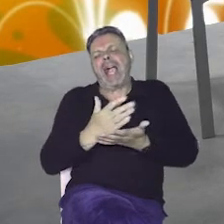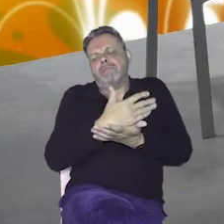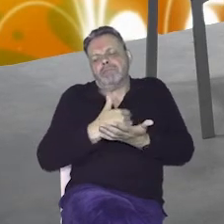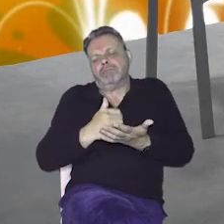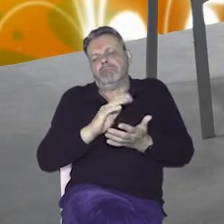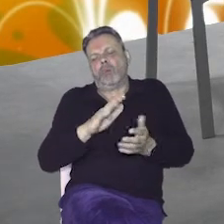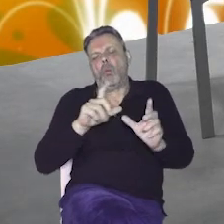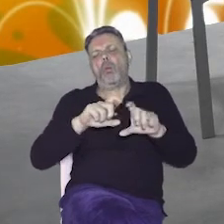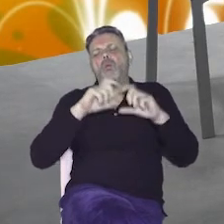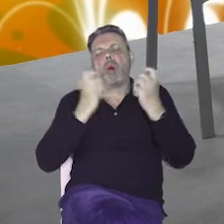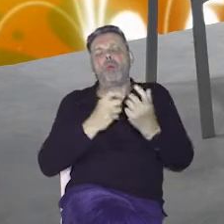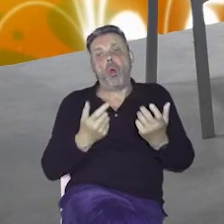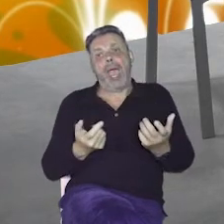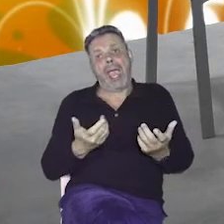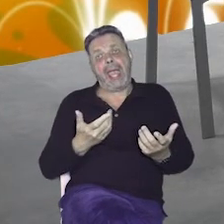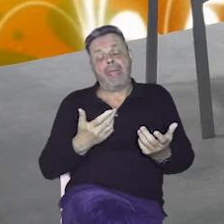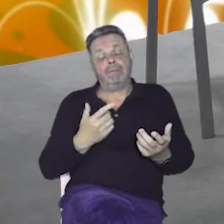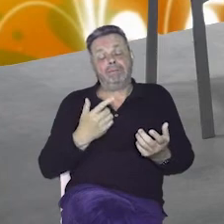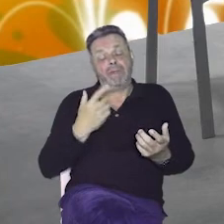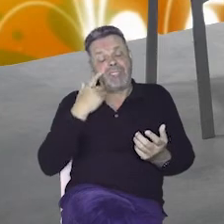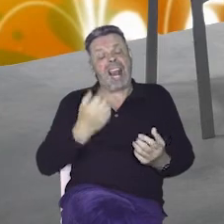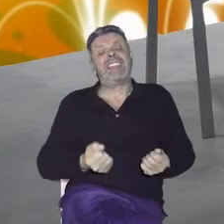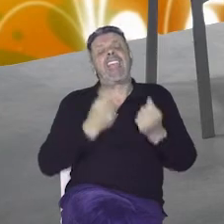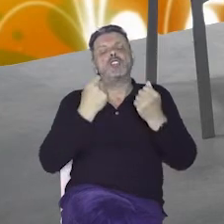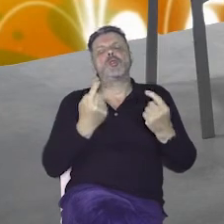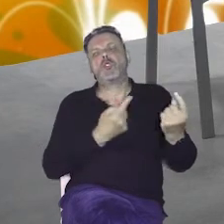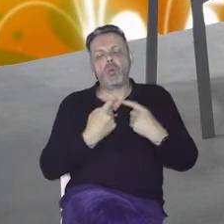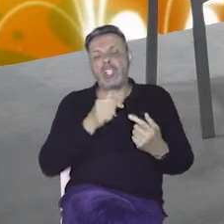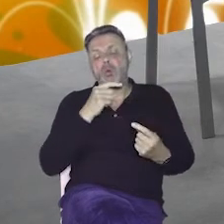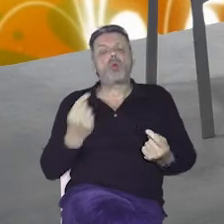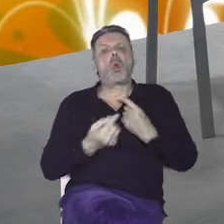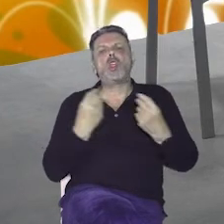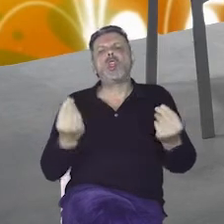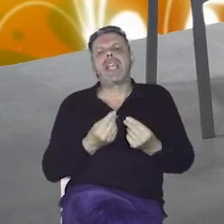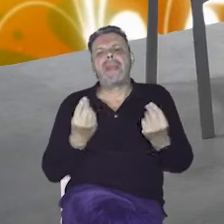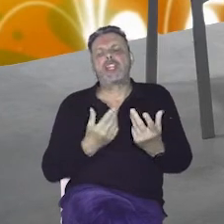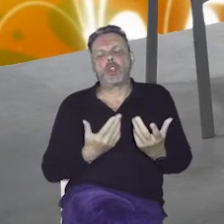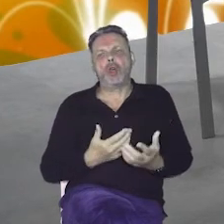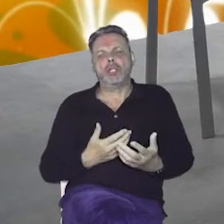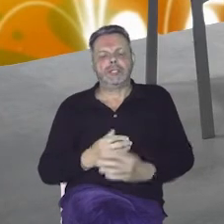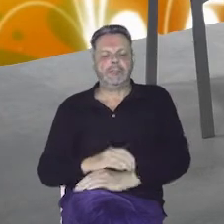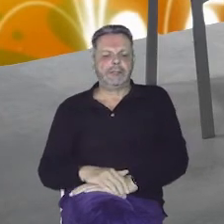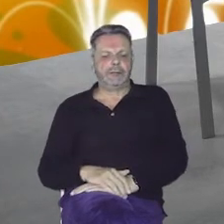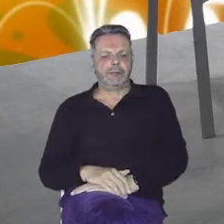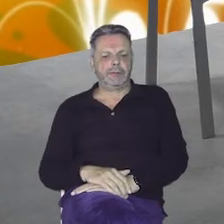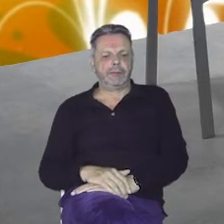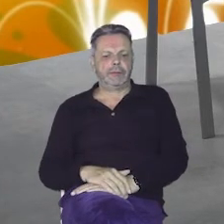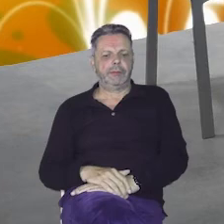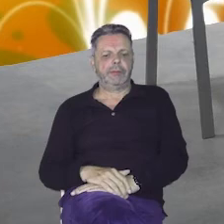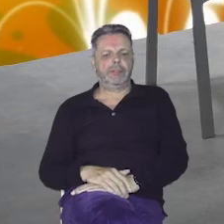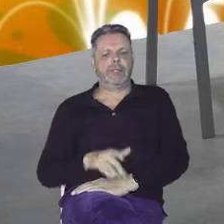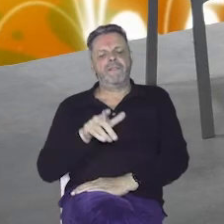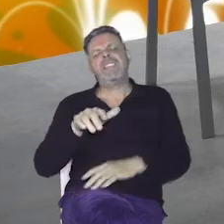tešku situaciju i koja se nešto desilo što, evo, ja vas molim, vi ste pristali da svoje